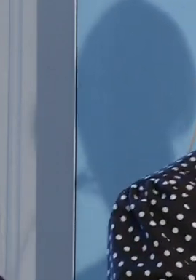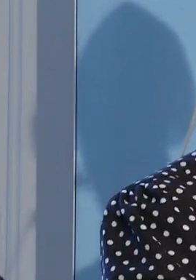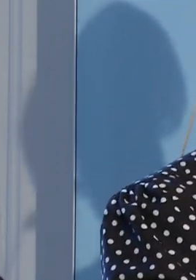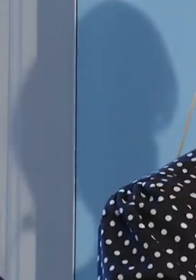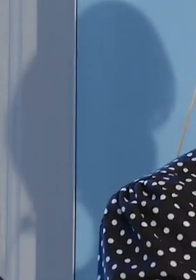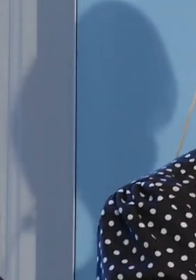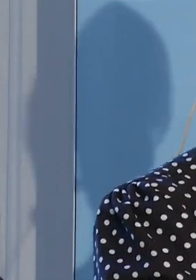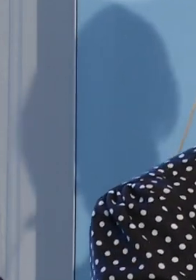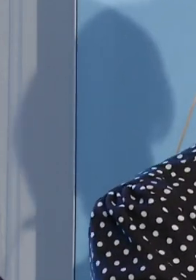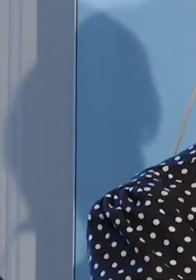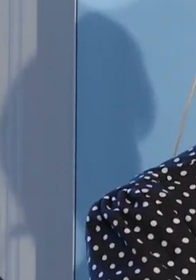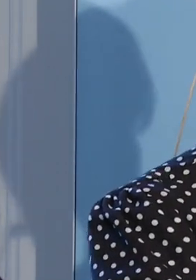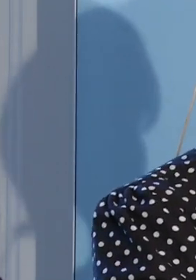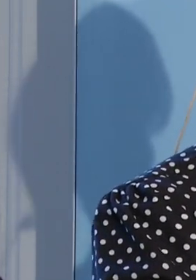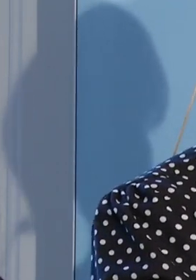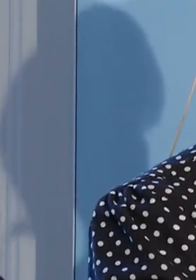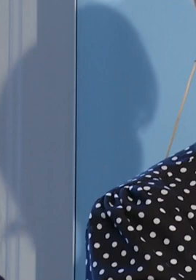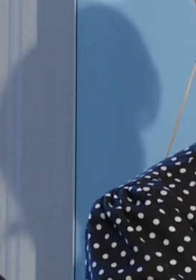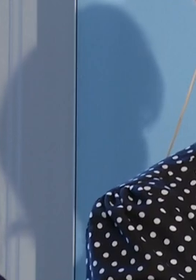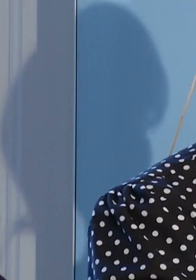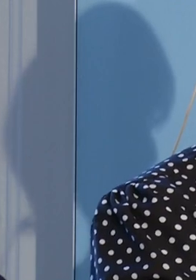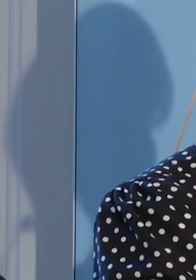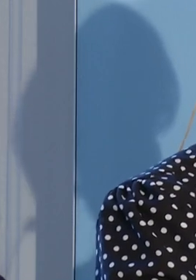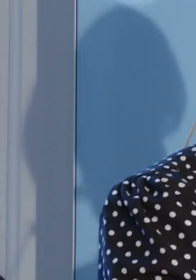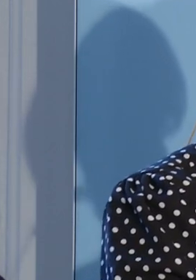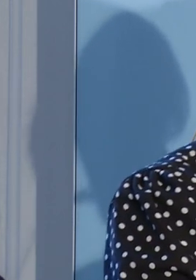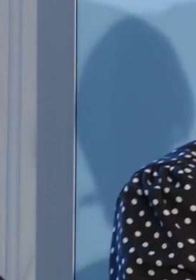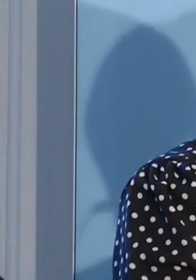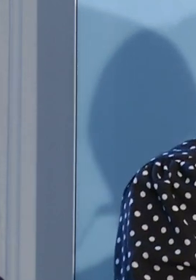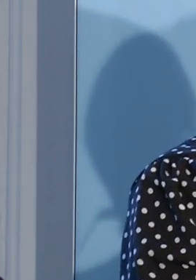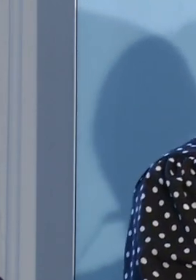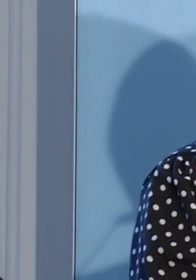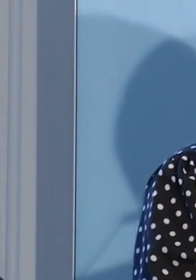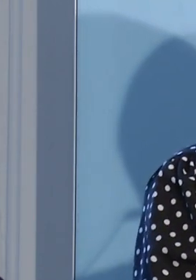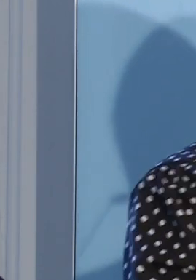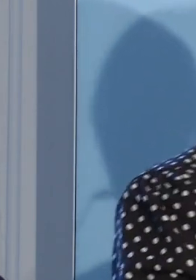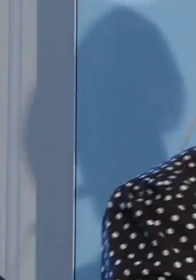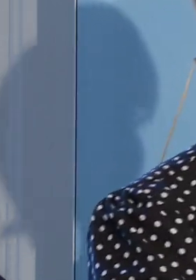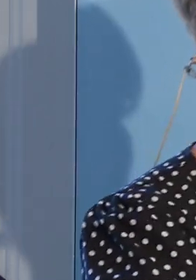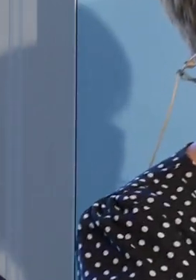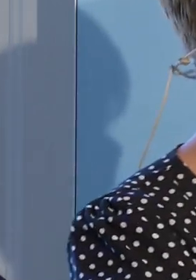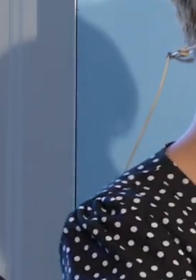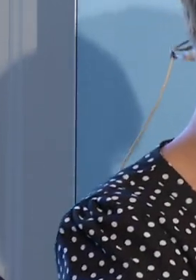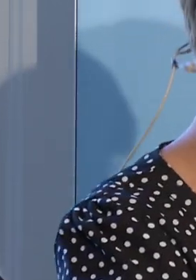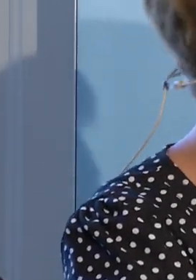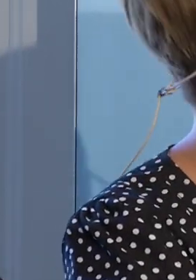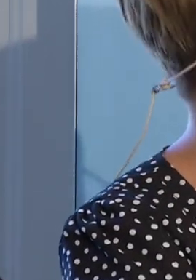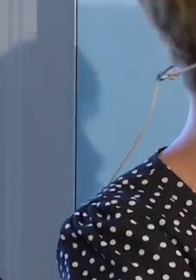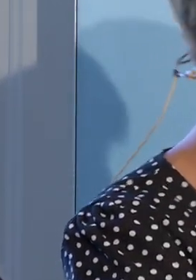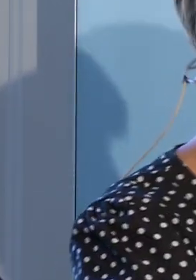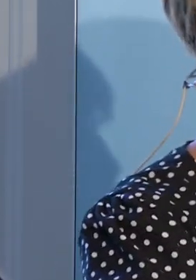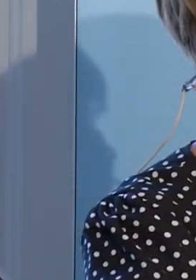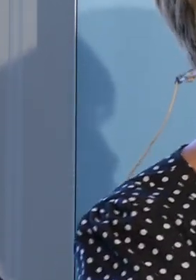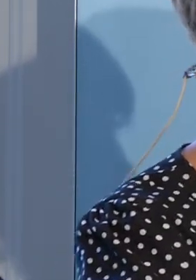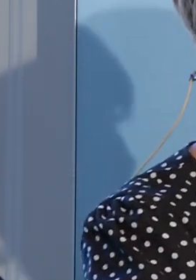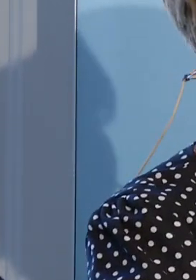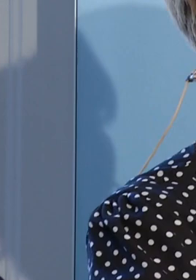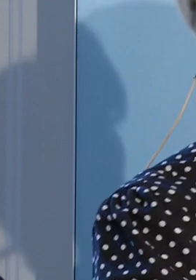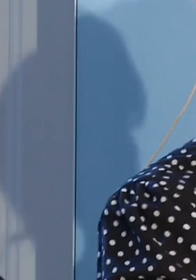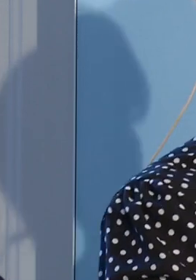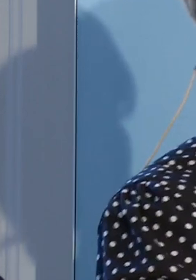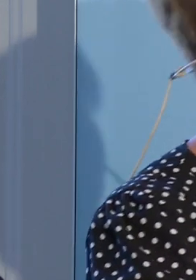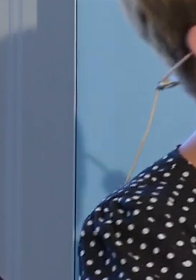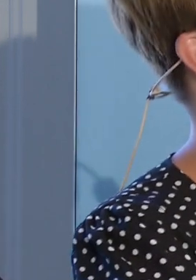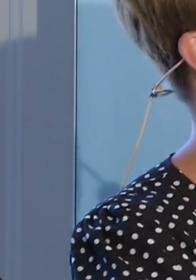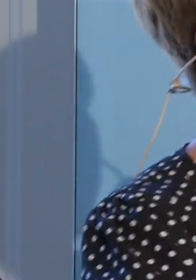pengarna? För även om arbetslösheten går ner och du får ditt första jobb som 22-åring, så det är klart att finns det stora pengar som gör